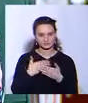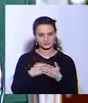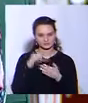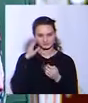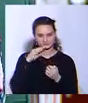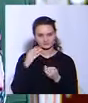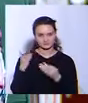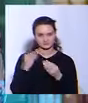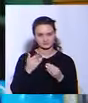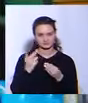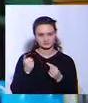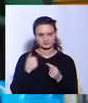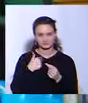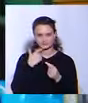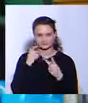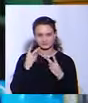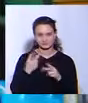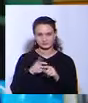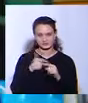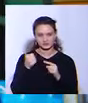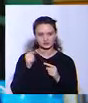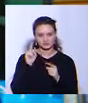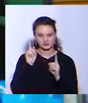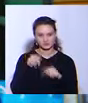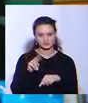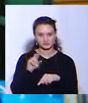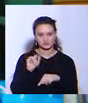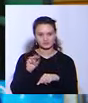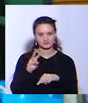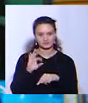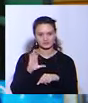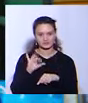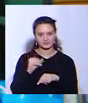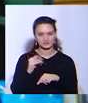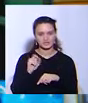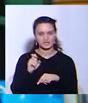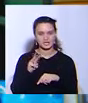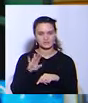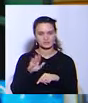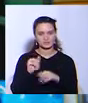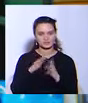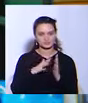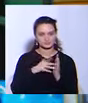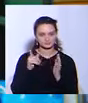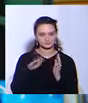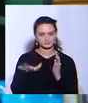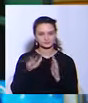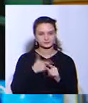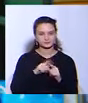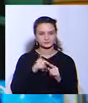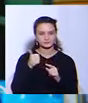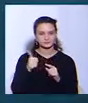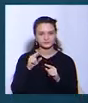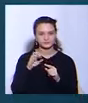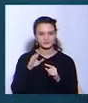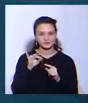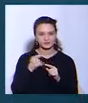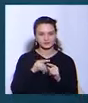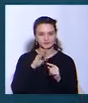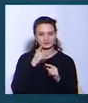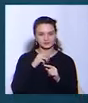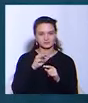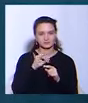მამა, რომელსაც ალბათ ჩვენი მაყურებელი ძალიან კარგად იცნობს, დავით მოსიაშვილი ახმეტიდან, არაჩვეულებრივი დემეტრე და ქალბატონი